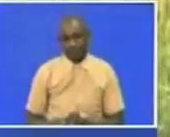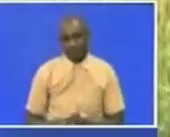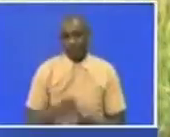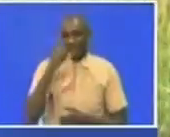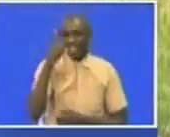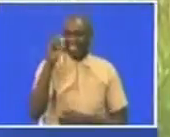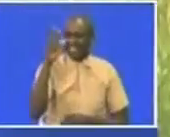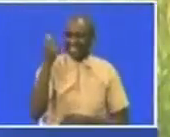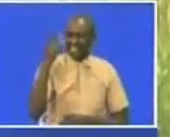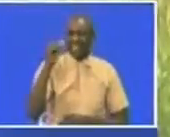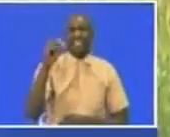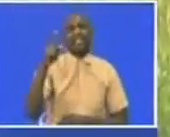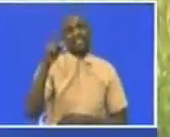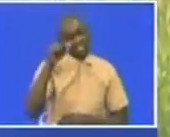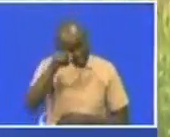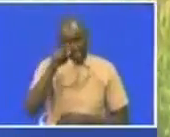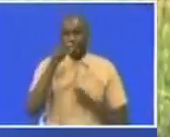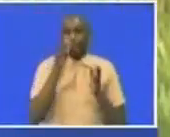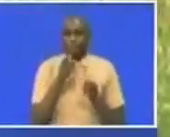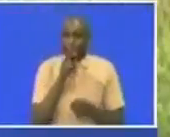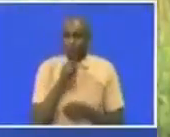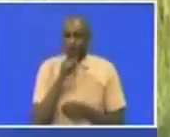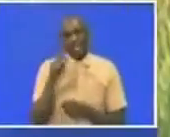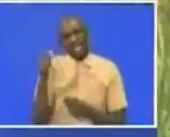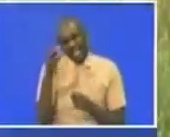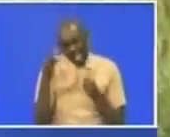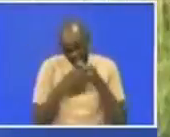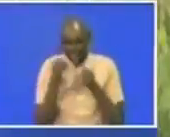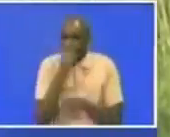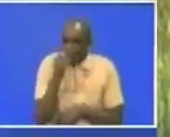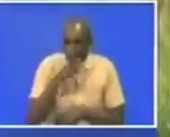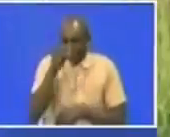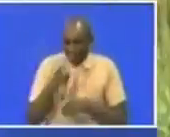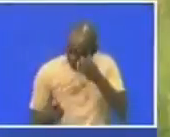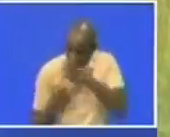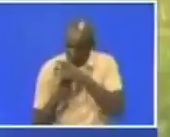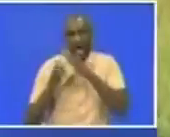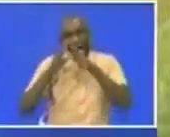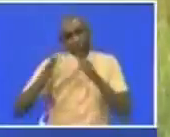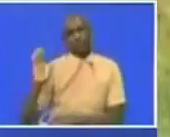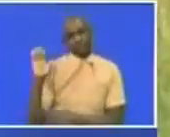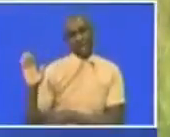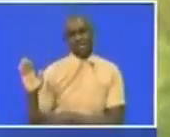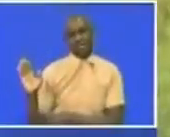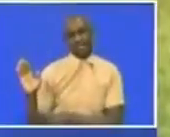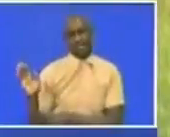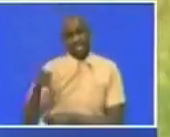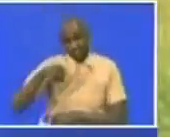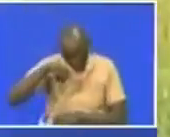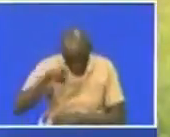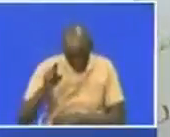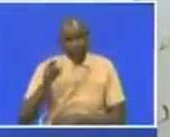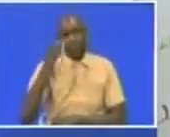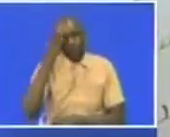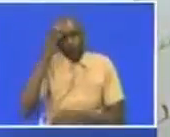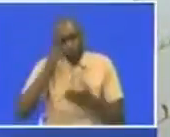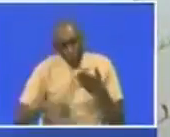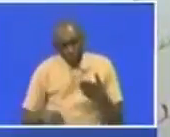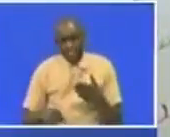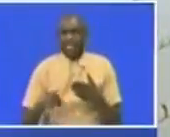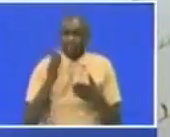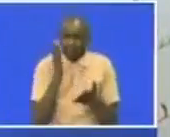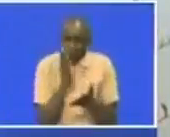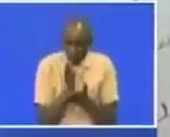Derek Donnell Ouma mwenye umri wa miaka 8 anaufunga mlango nyuma yake, akielewa fika madhara ya mbu wa